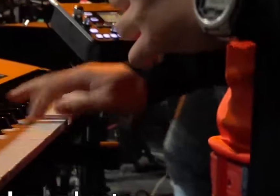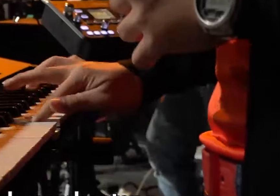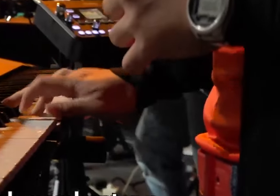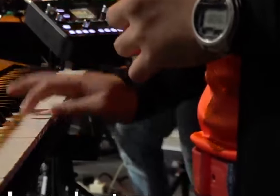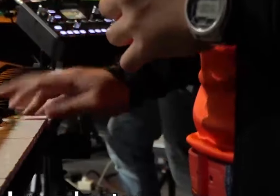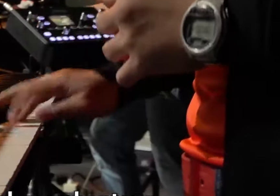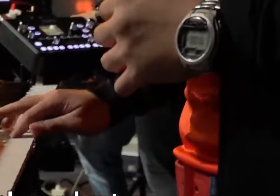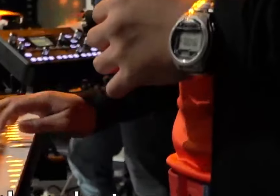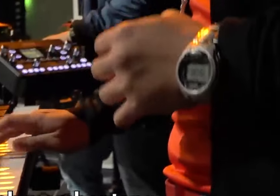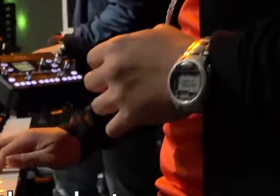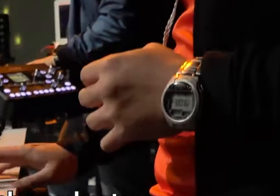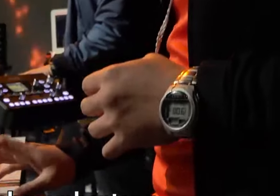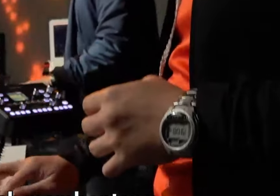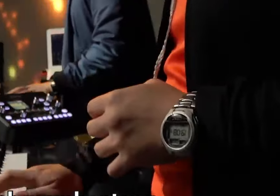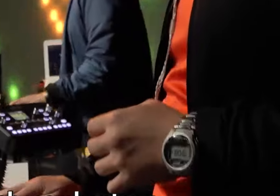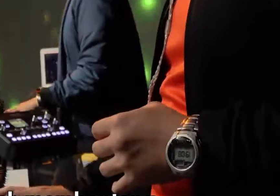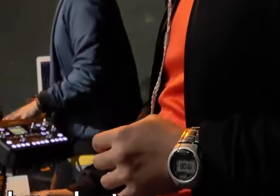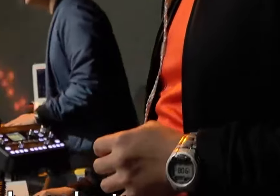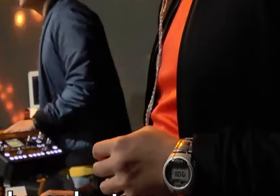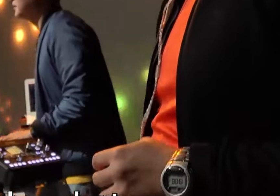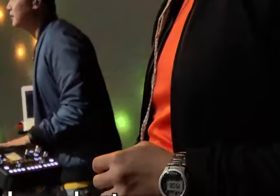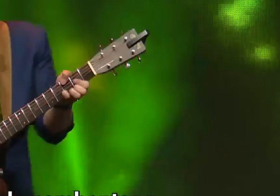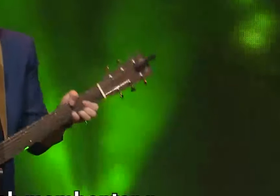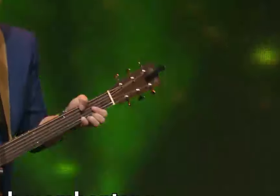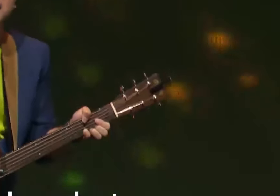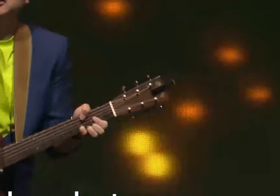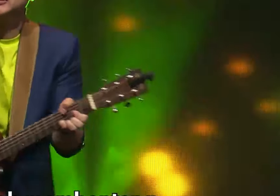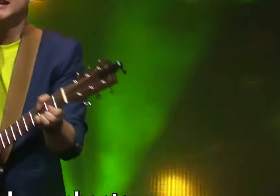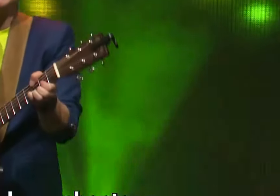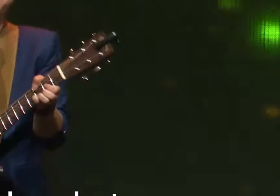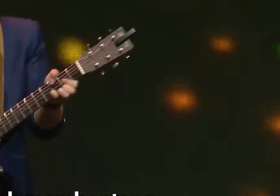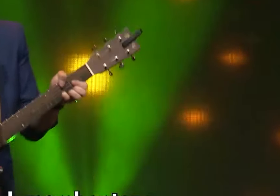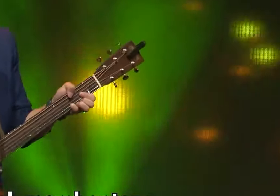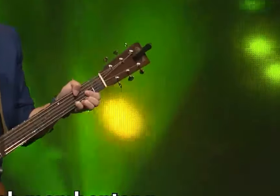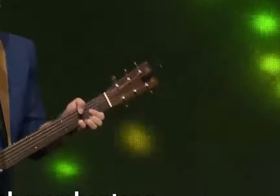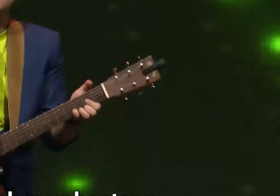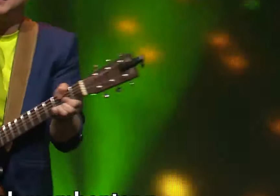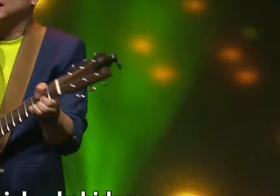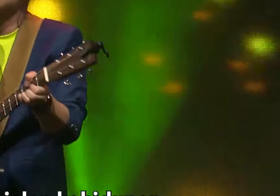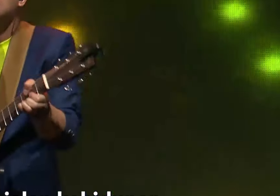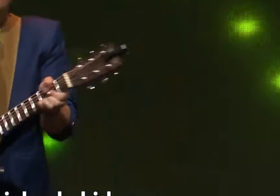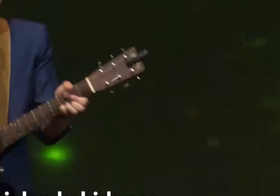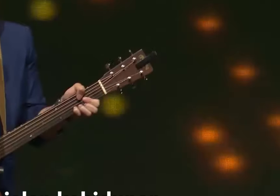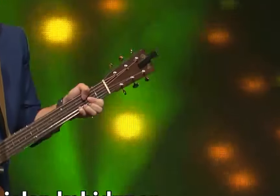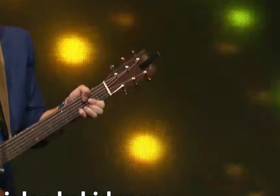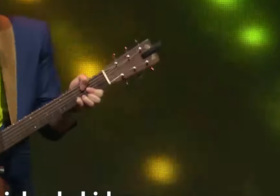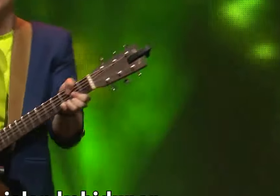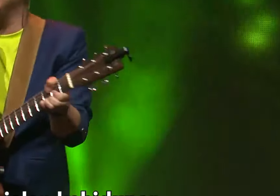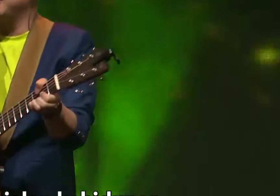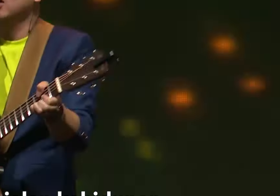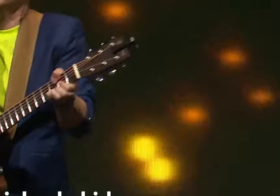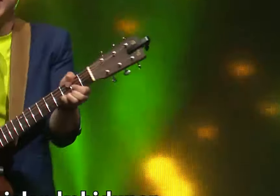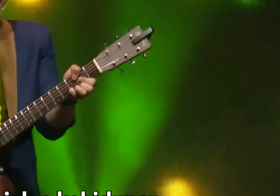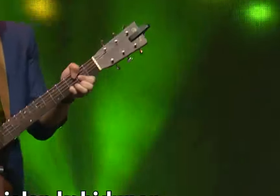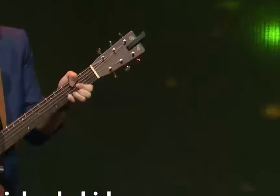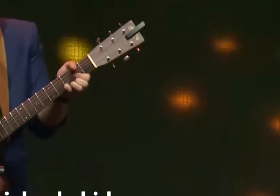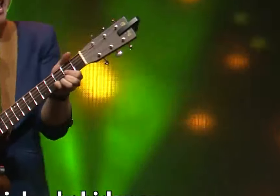kehidupan masa depan, cerah membentang. Sebab